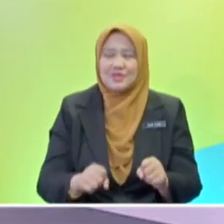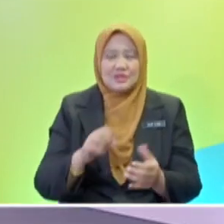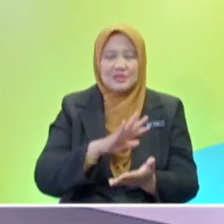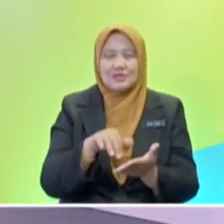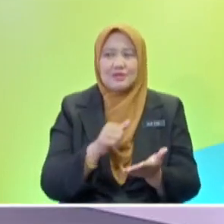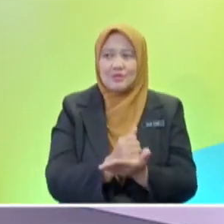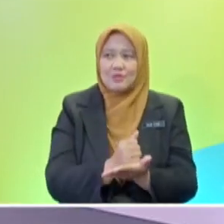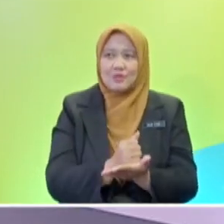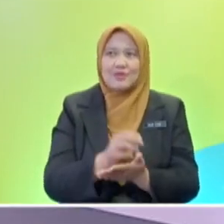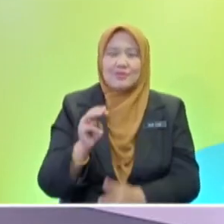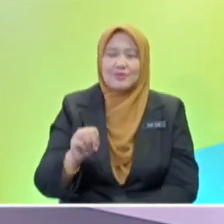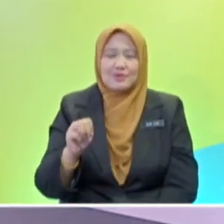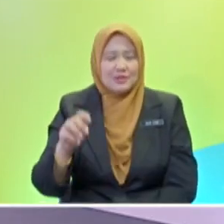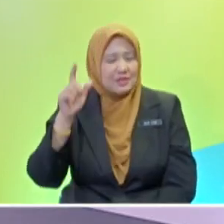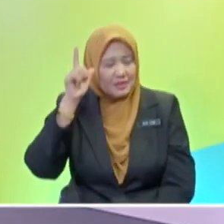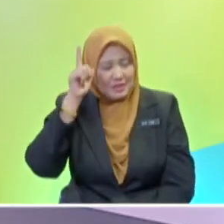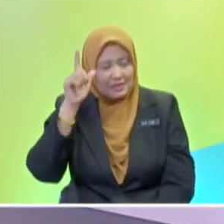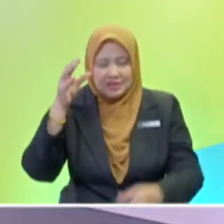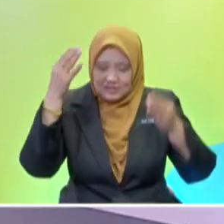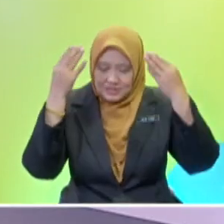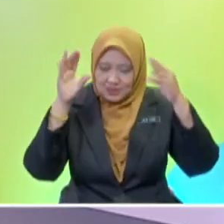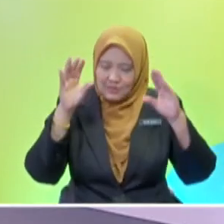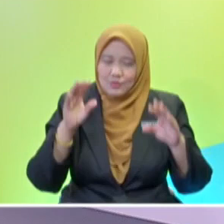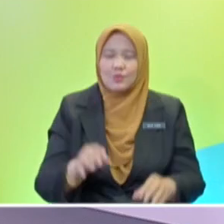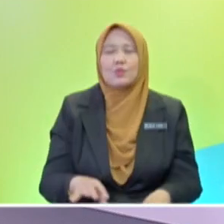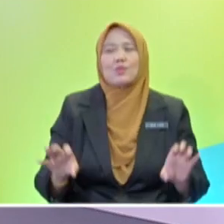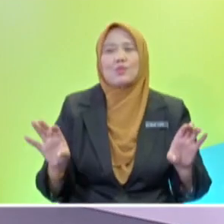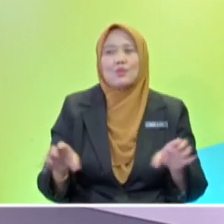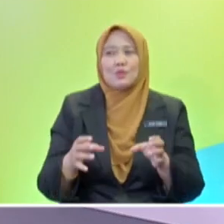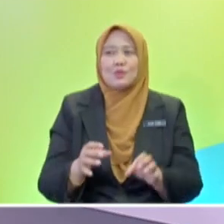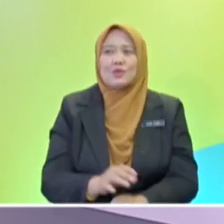nanti kita boleh buat di rumah oke